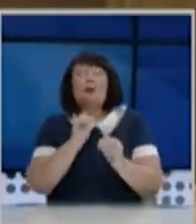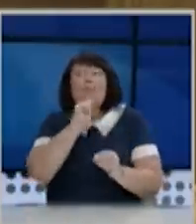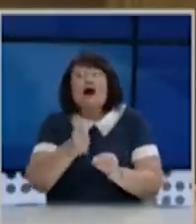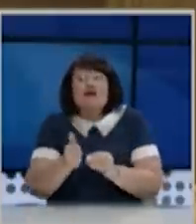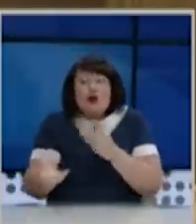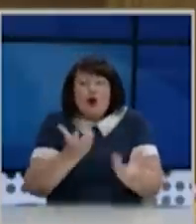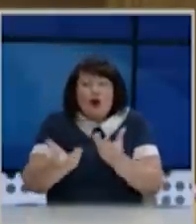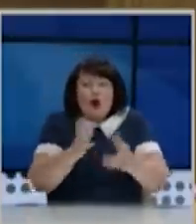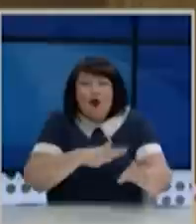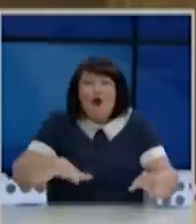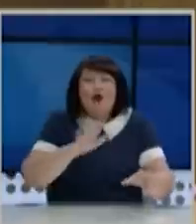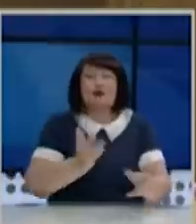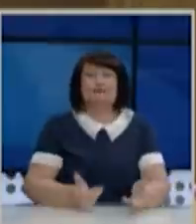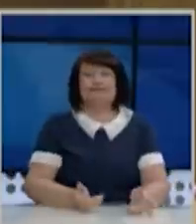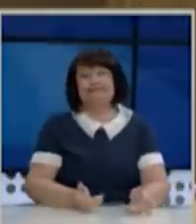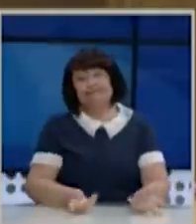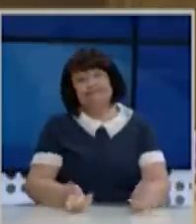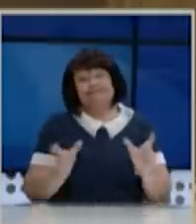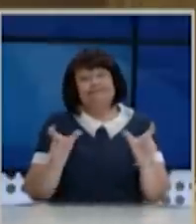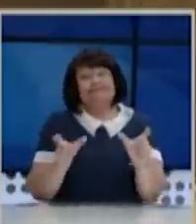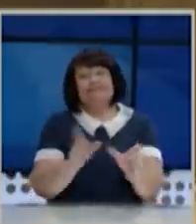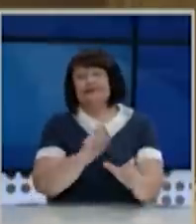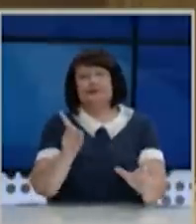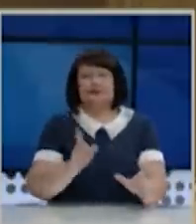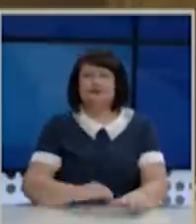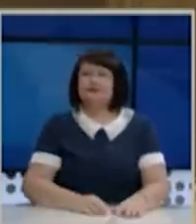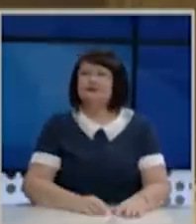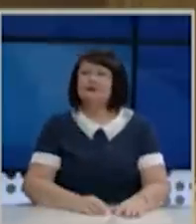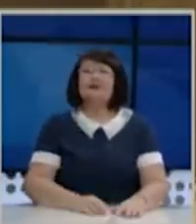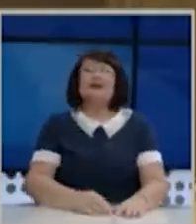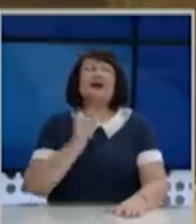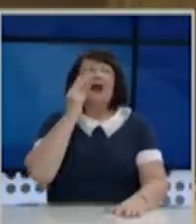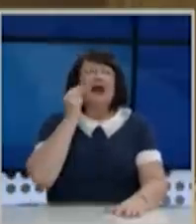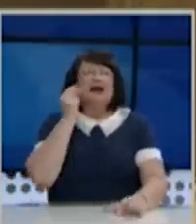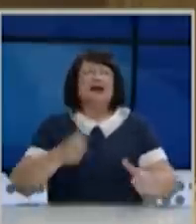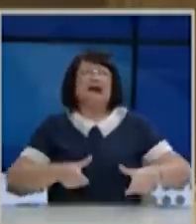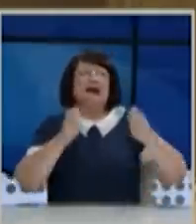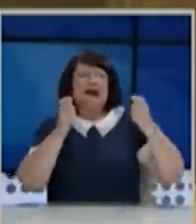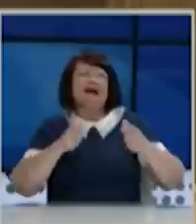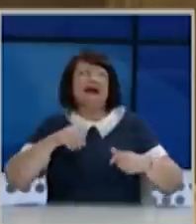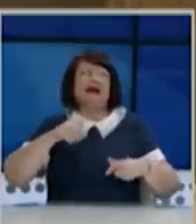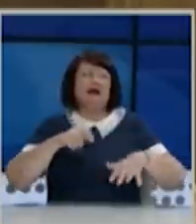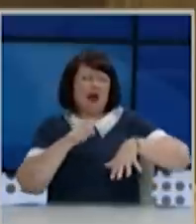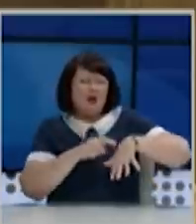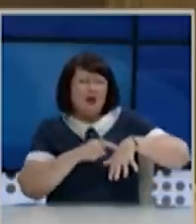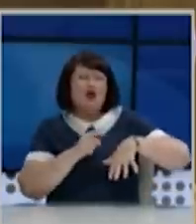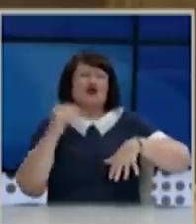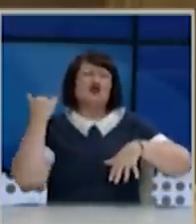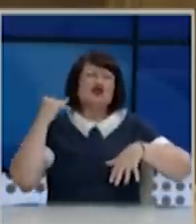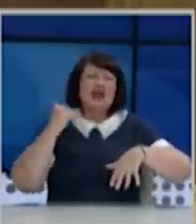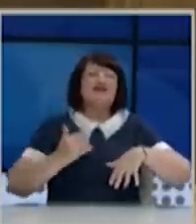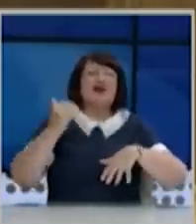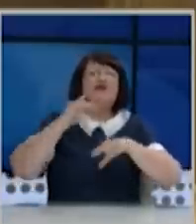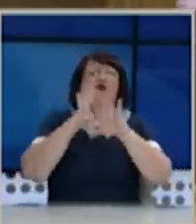όχι στο σταμάτημα. Βόρεια Εύβοια, Αττική, Ηλία, Μεσσηνία, Αρκαδία και αλλού. Λέγαμε εμείς